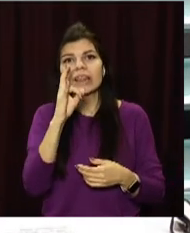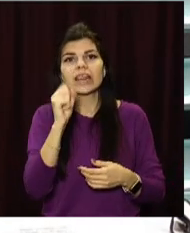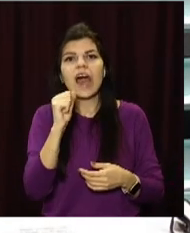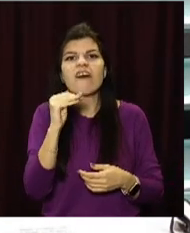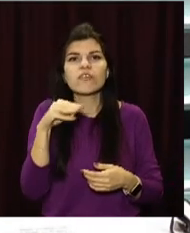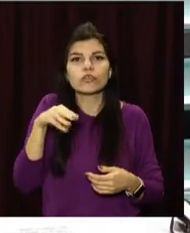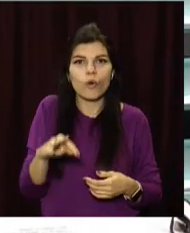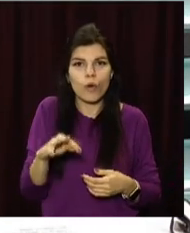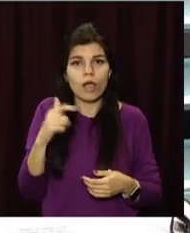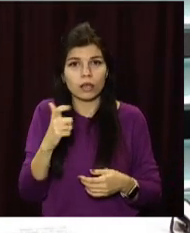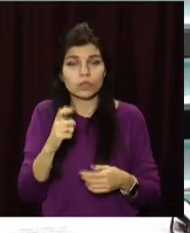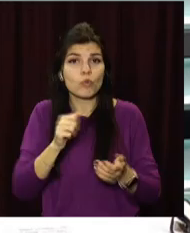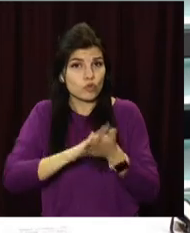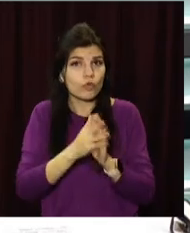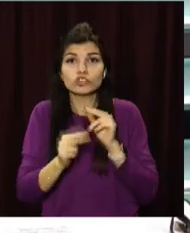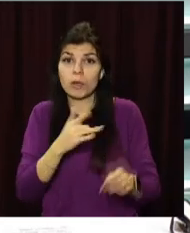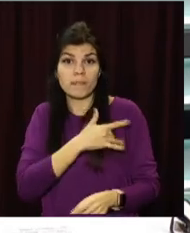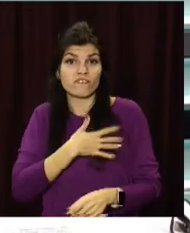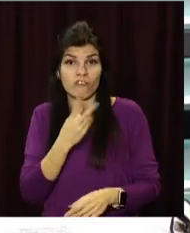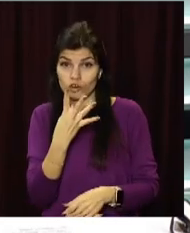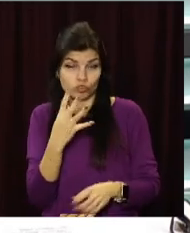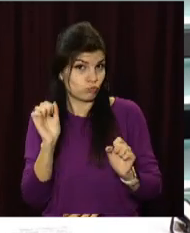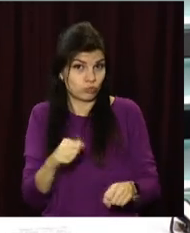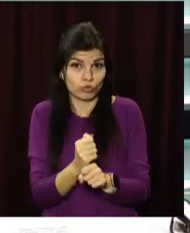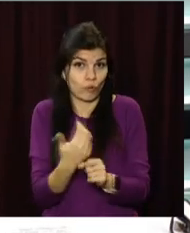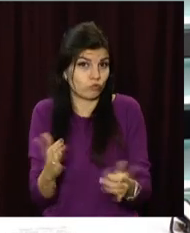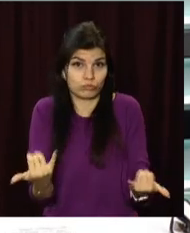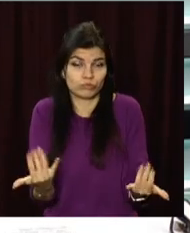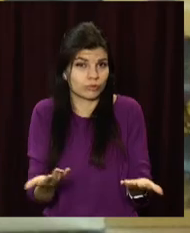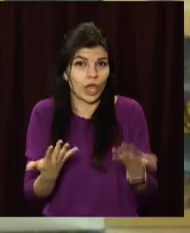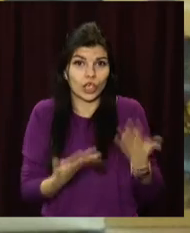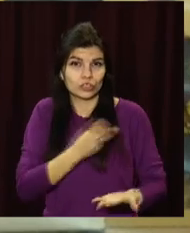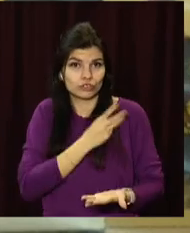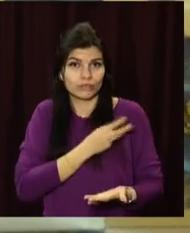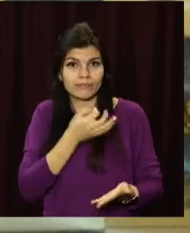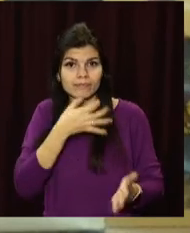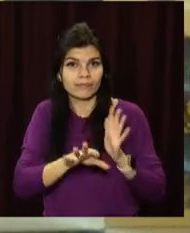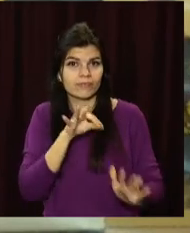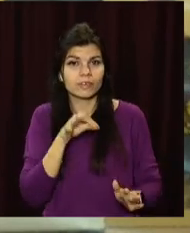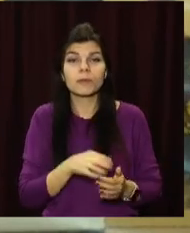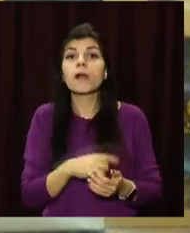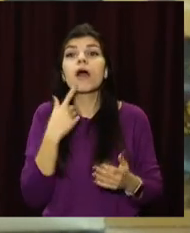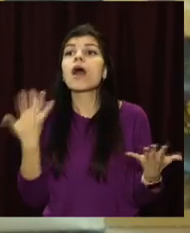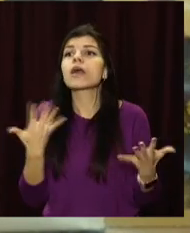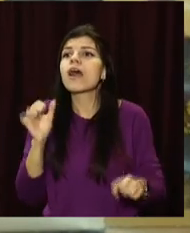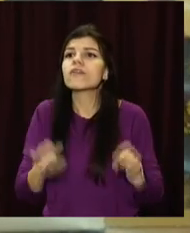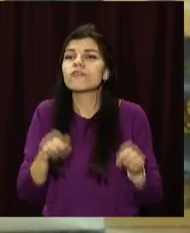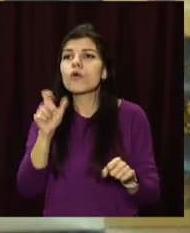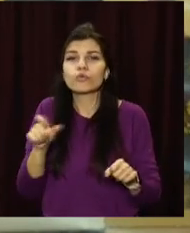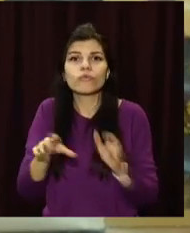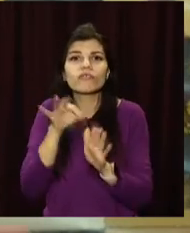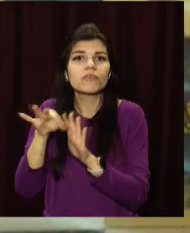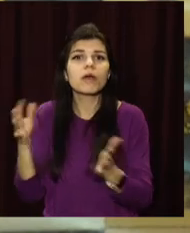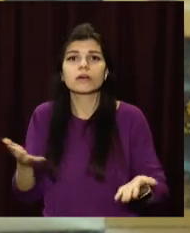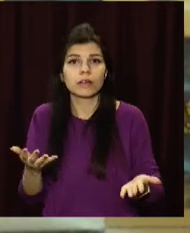ними можна заключити договір навіть через «Приват-24». І це можна зробити вже сьогодні. Які варіанти є у мешканців області взагалі?